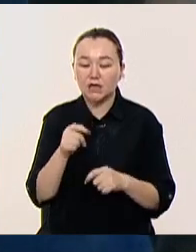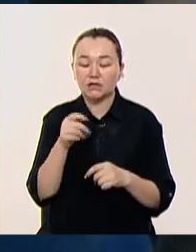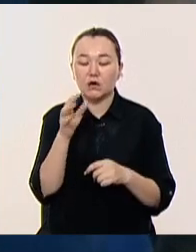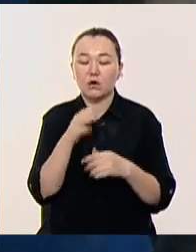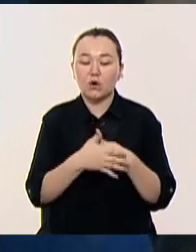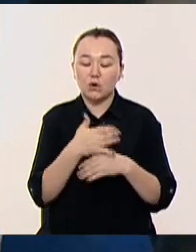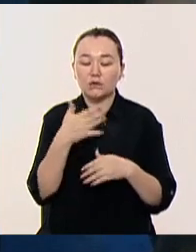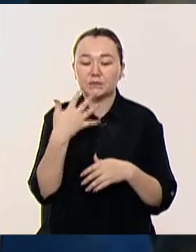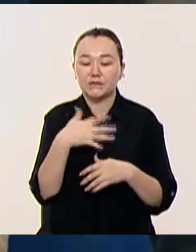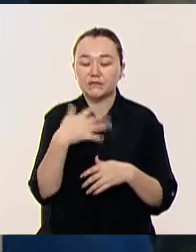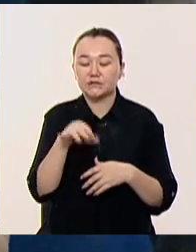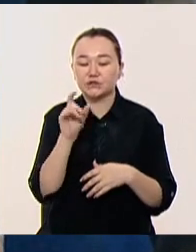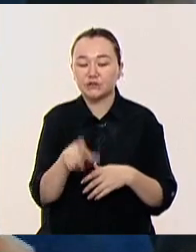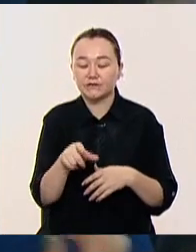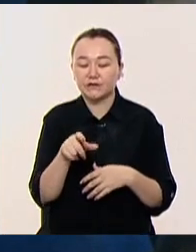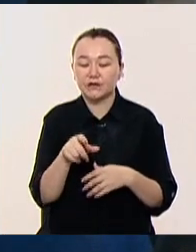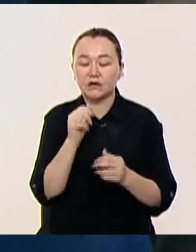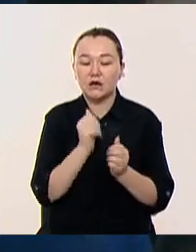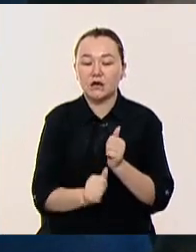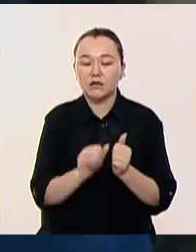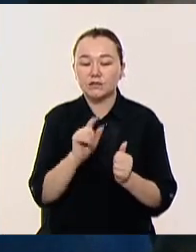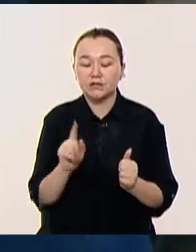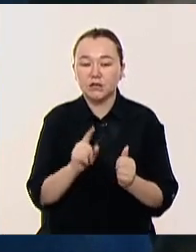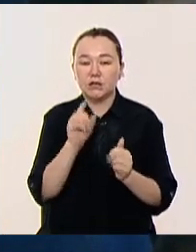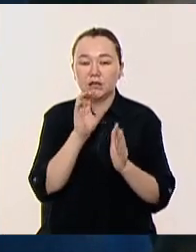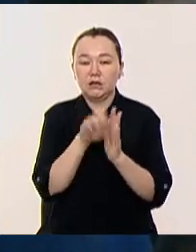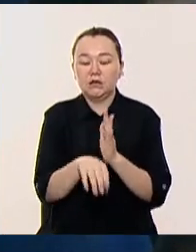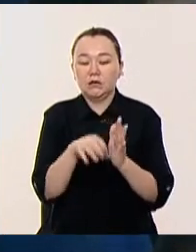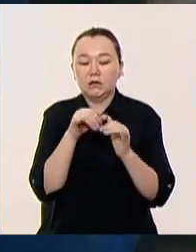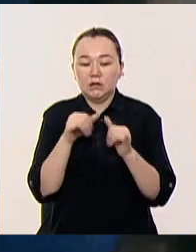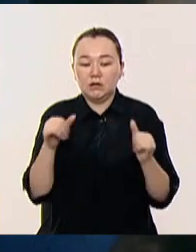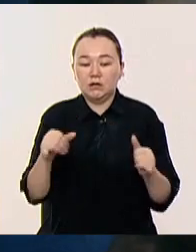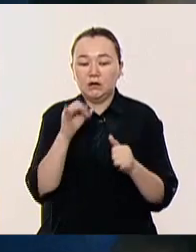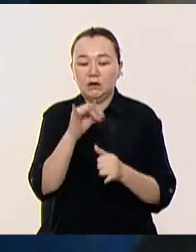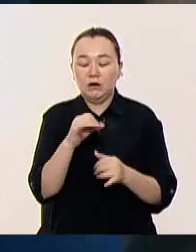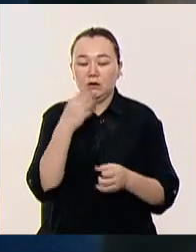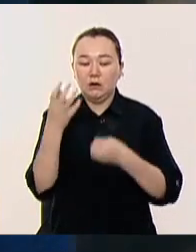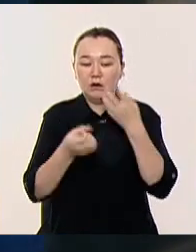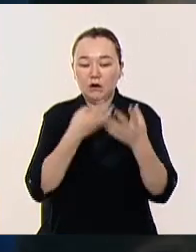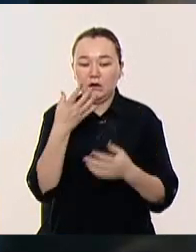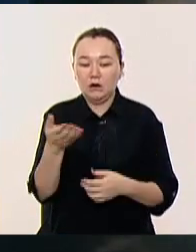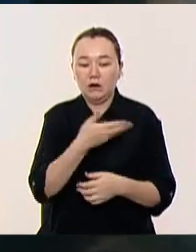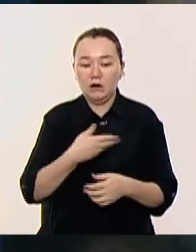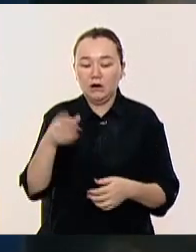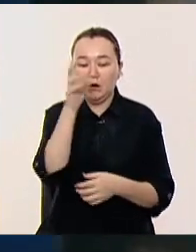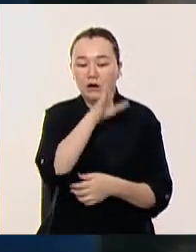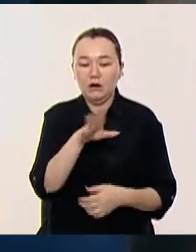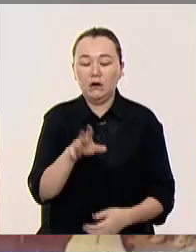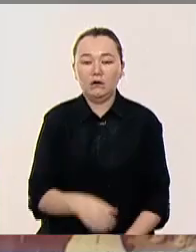около 50 человек. Каждый из них внес свой вклад в развитие и процветание нашей страны.